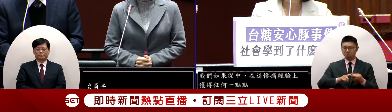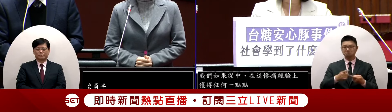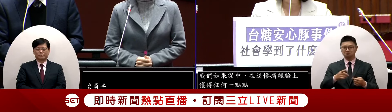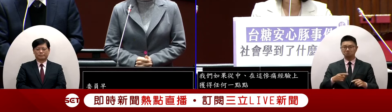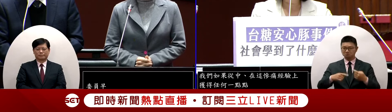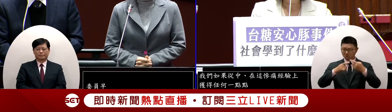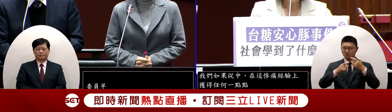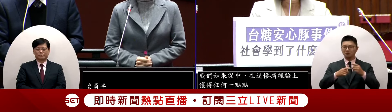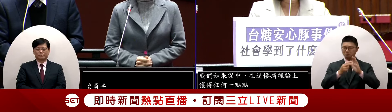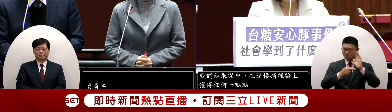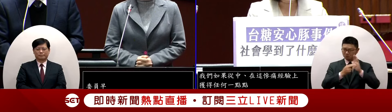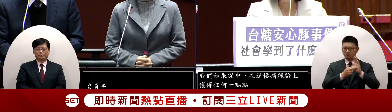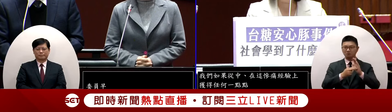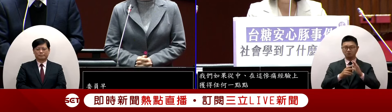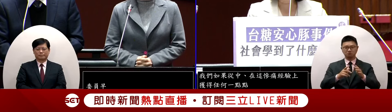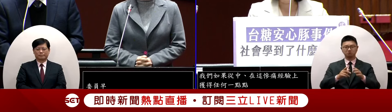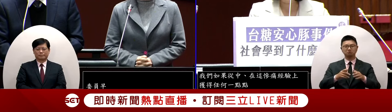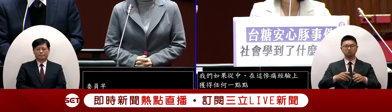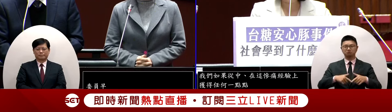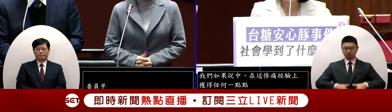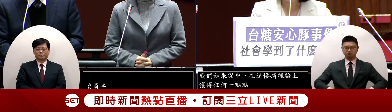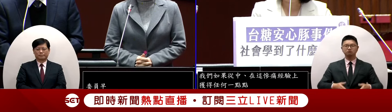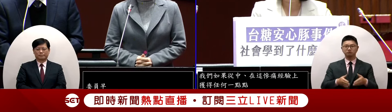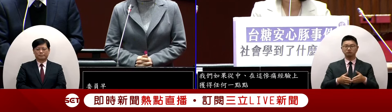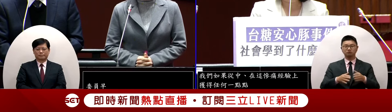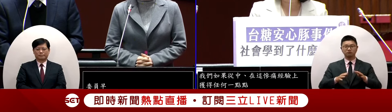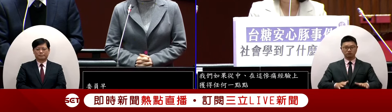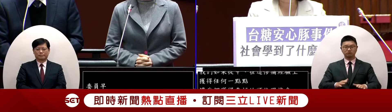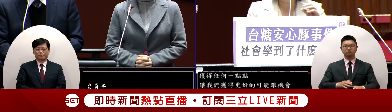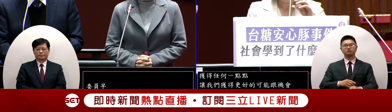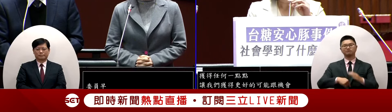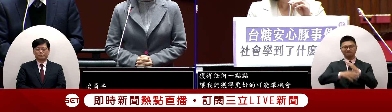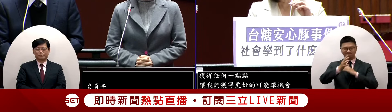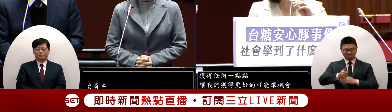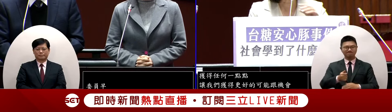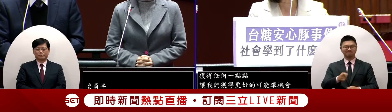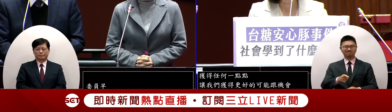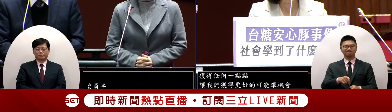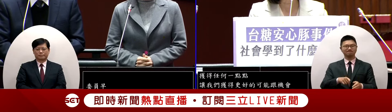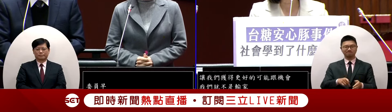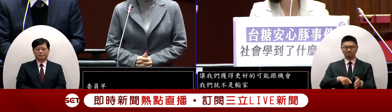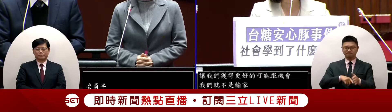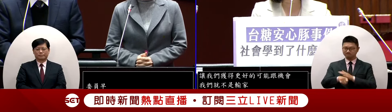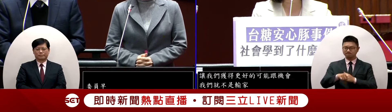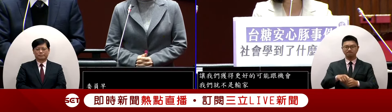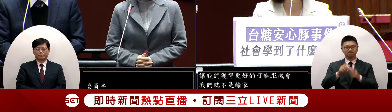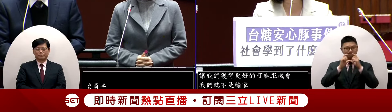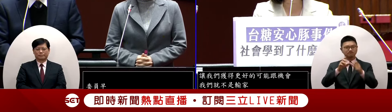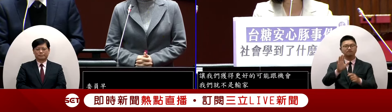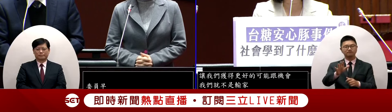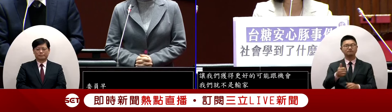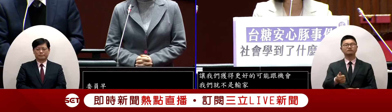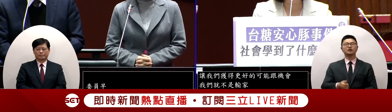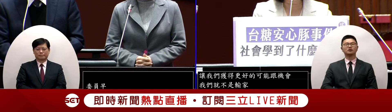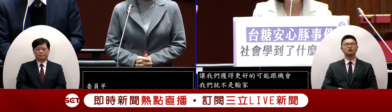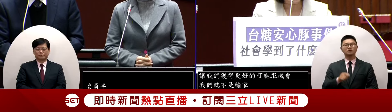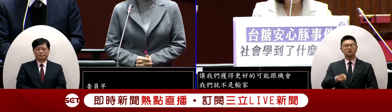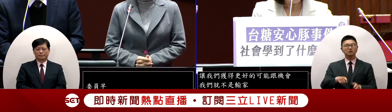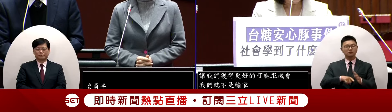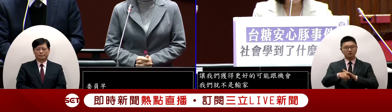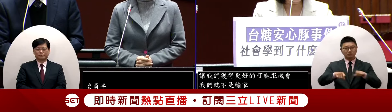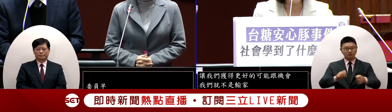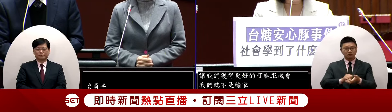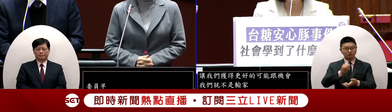咱就大声讲。我非常肯定大人哥今天也硬起来了哈。透过这个专案报告，我们可以很清楚地让国人看